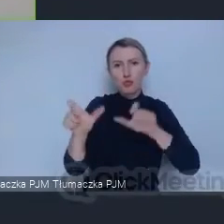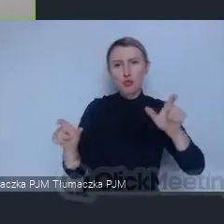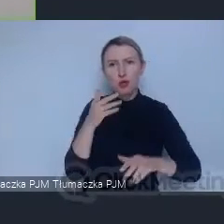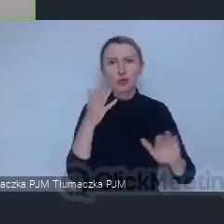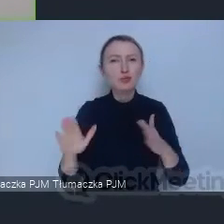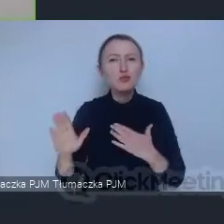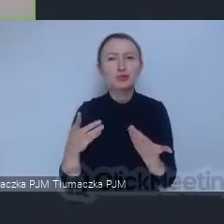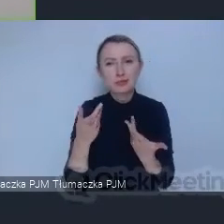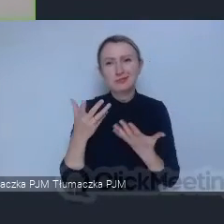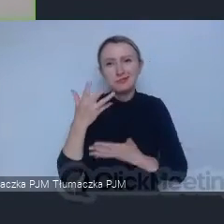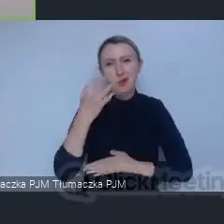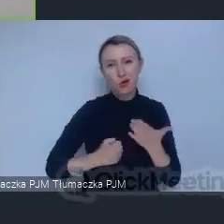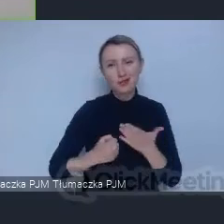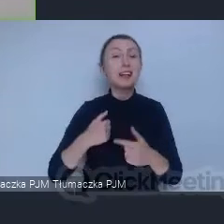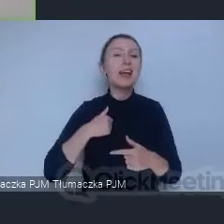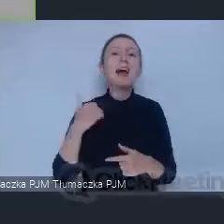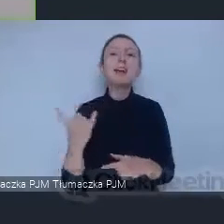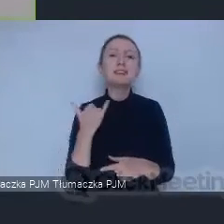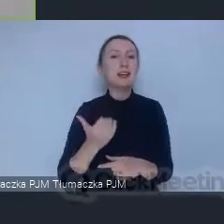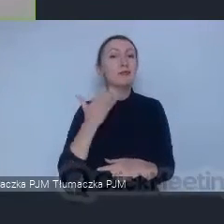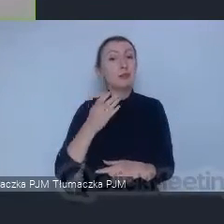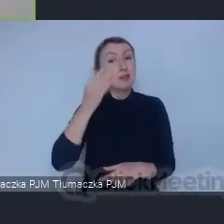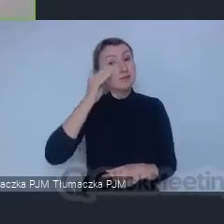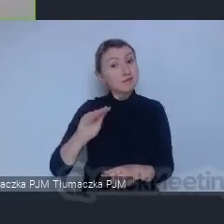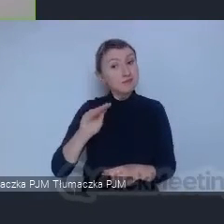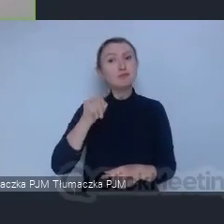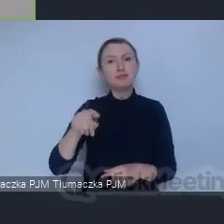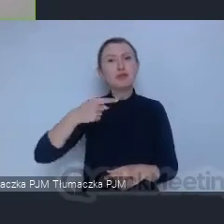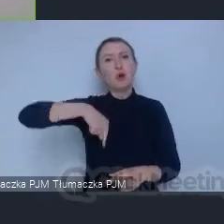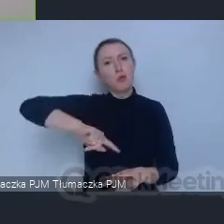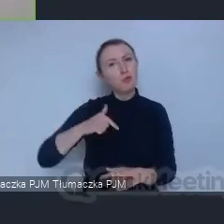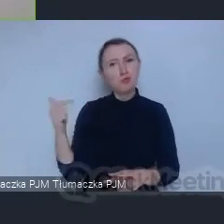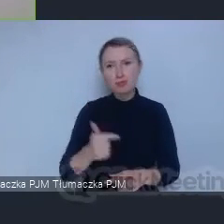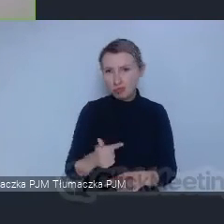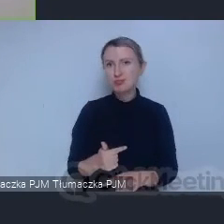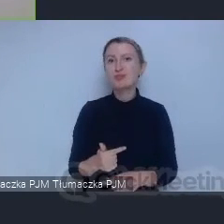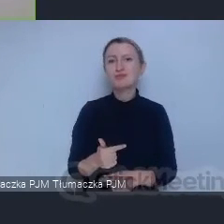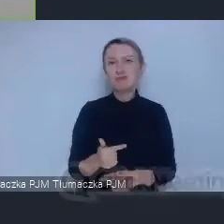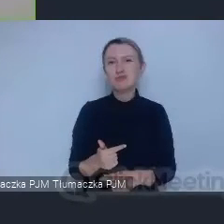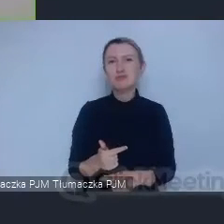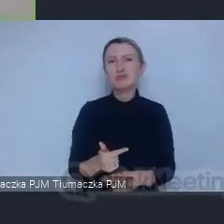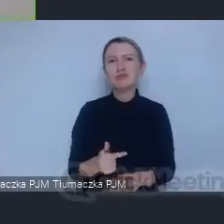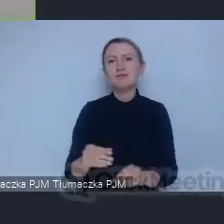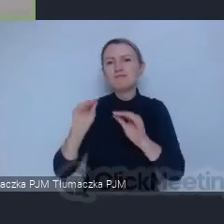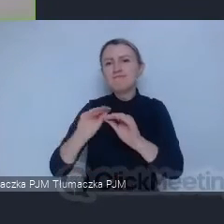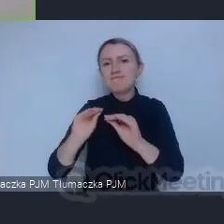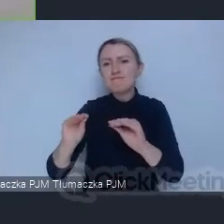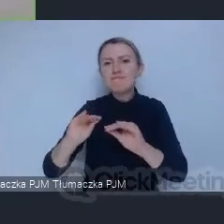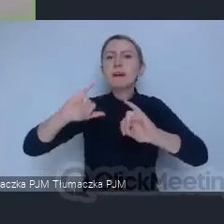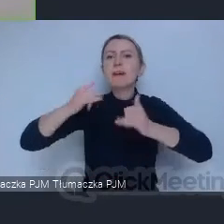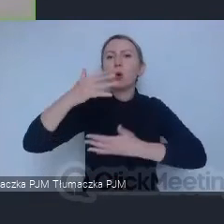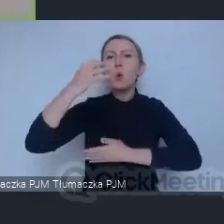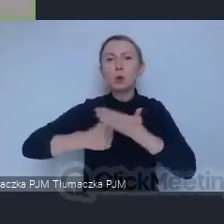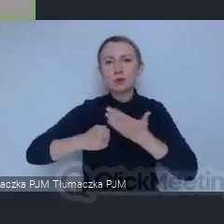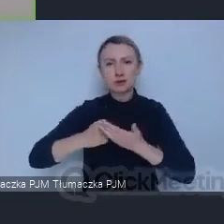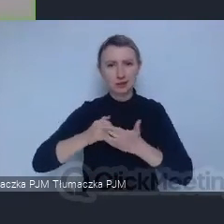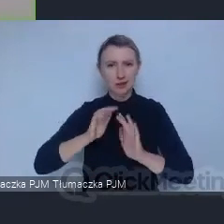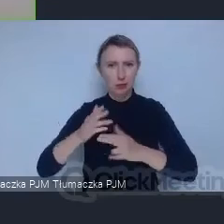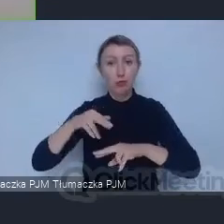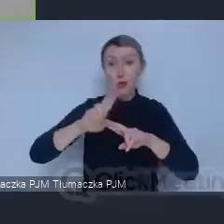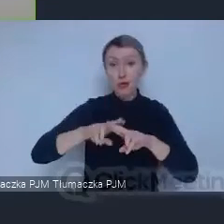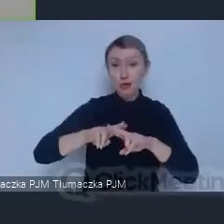korzystania. Ja zawsze będę jednak podkreślał, że to po naszej stronie jest to, żebyśmy zrobili to narzędzie z